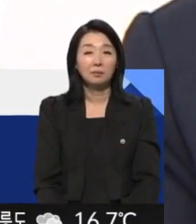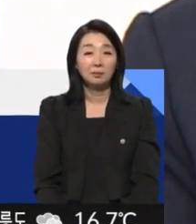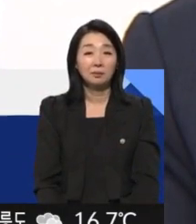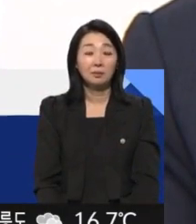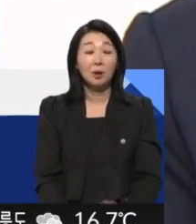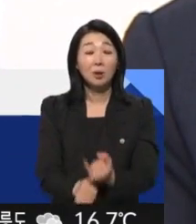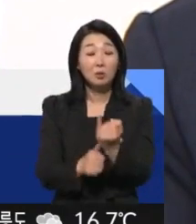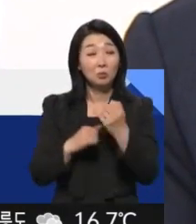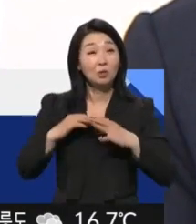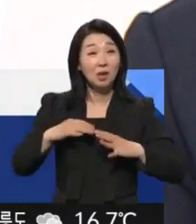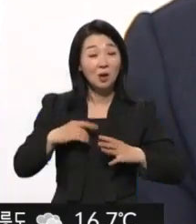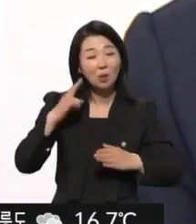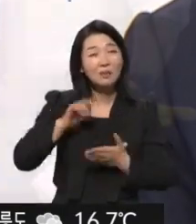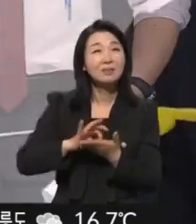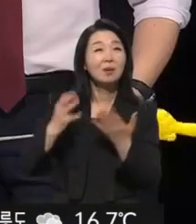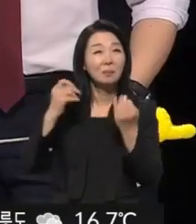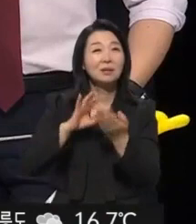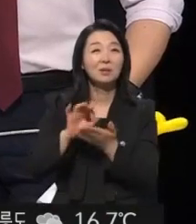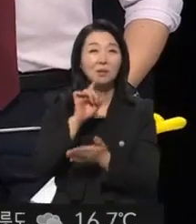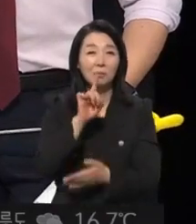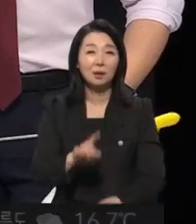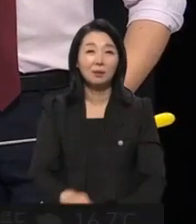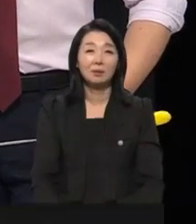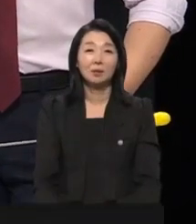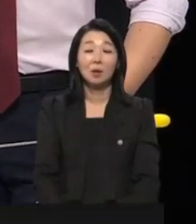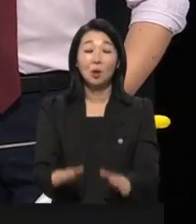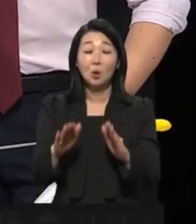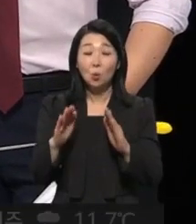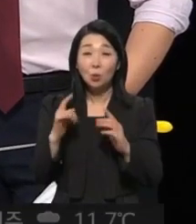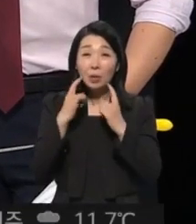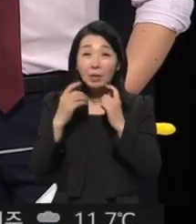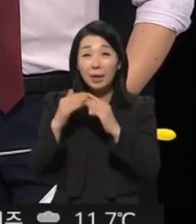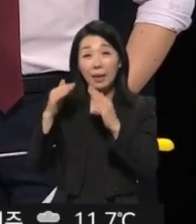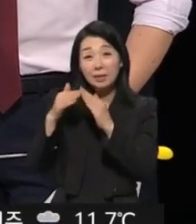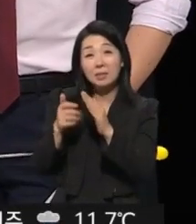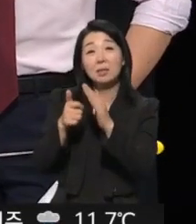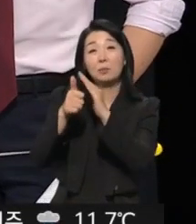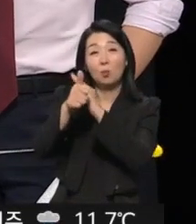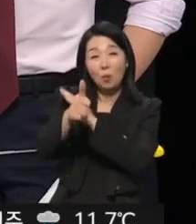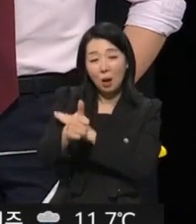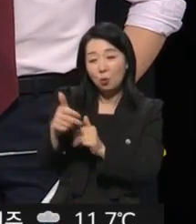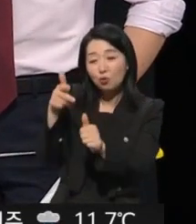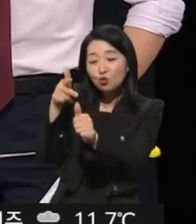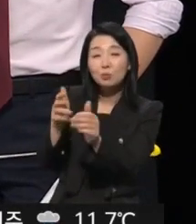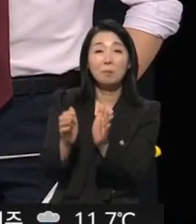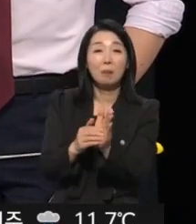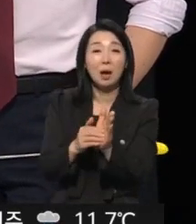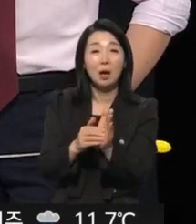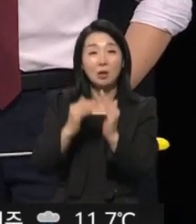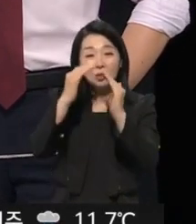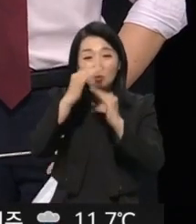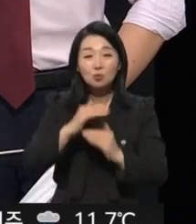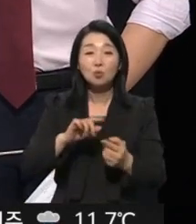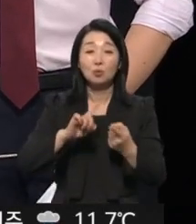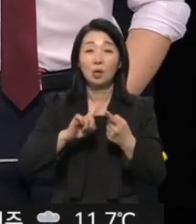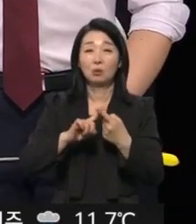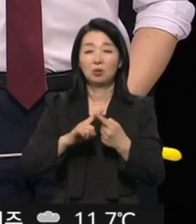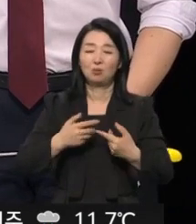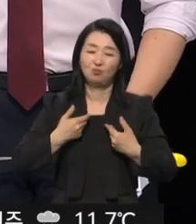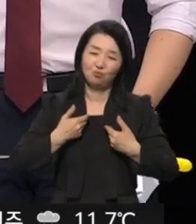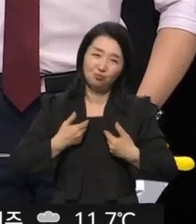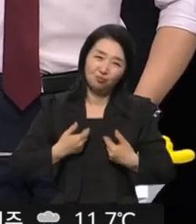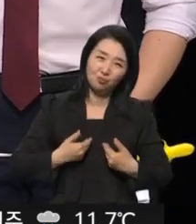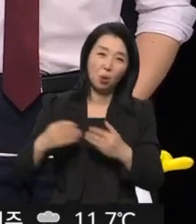신경 많이 쓰셨다고. 자, 오늘은 관저 회동에 줌인해봤는데요. 이 주요 현안에 대한 묵직한